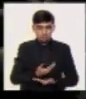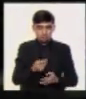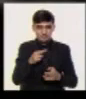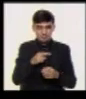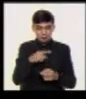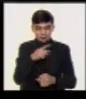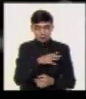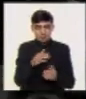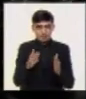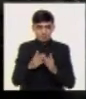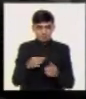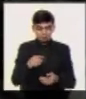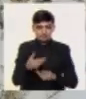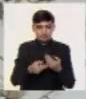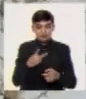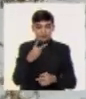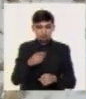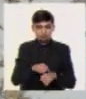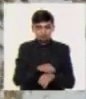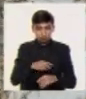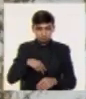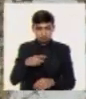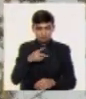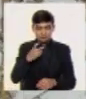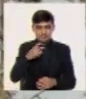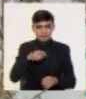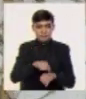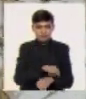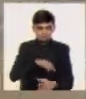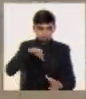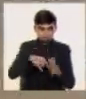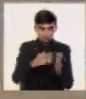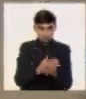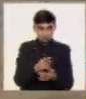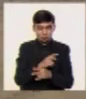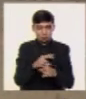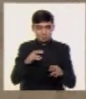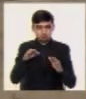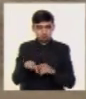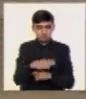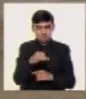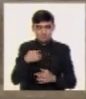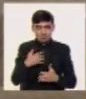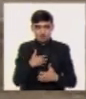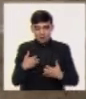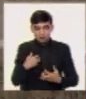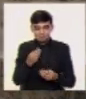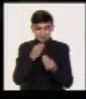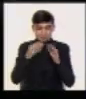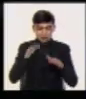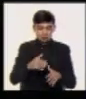дейді. Есік алдынан екі аттасақ 200 метр тереңдіктегі шұңқырдан басқа ештеңе жоқ деген жұрт мал жаятын жер қалмады деп